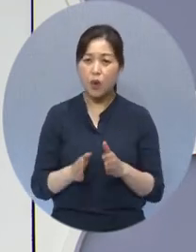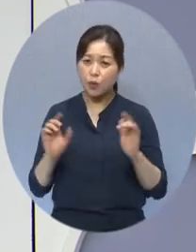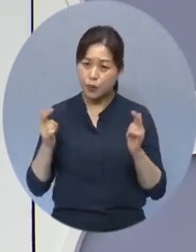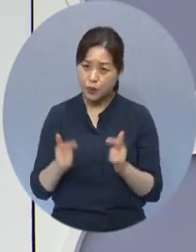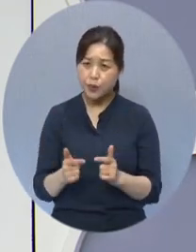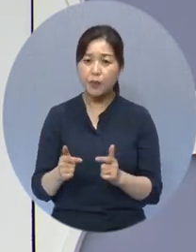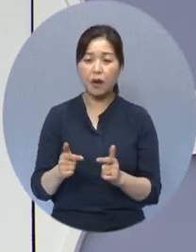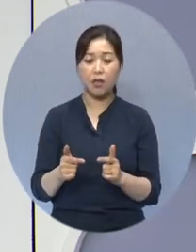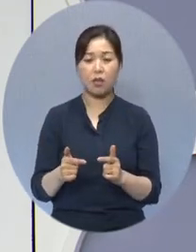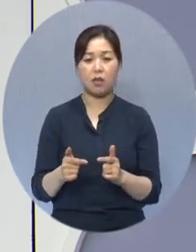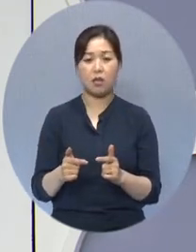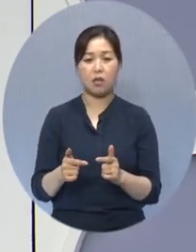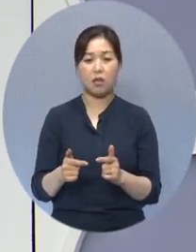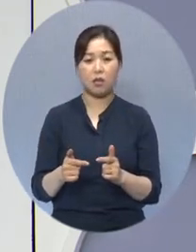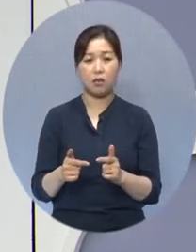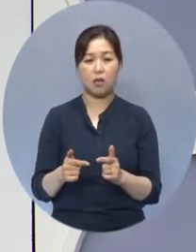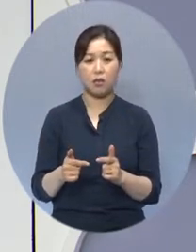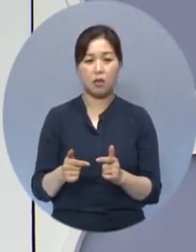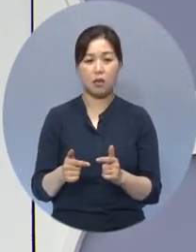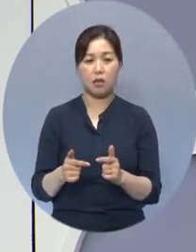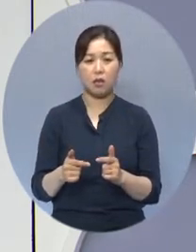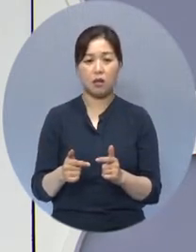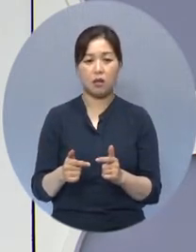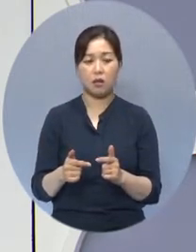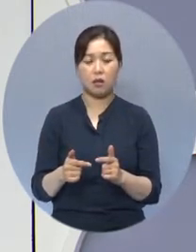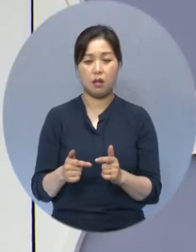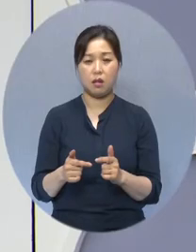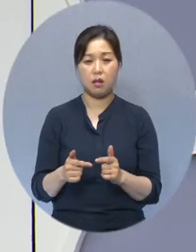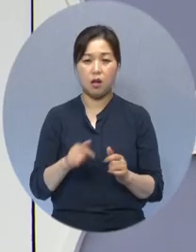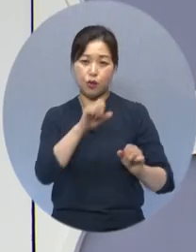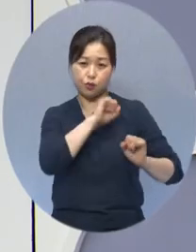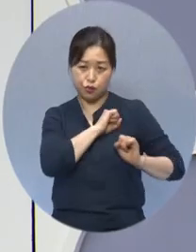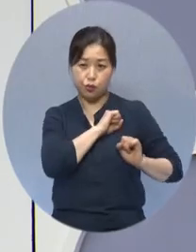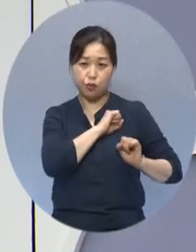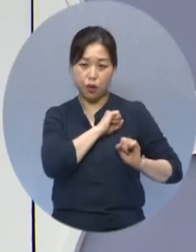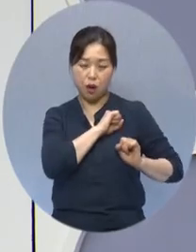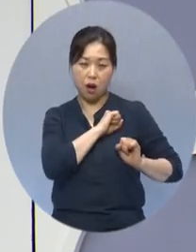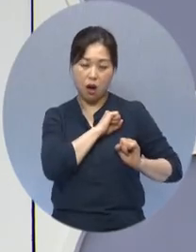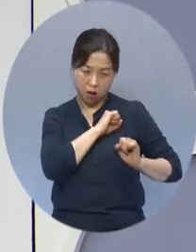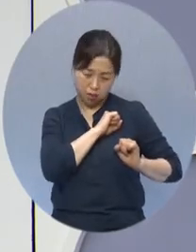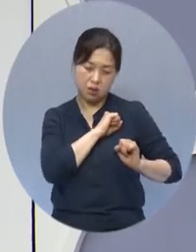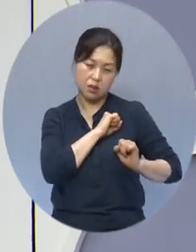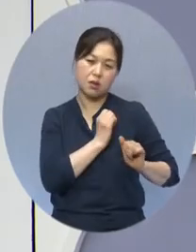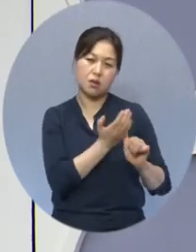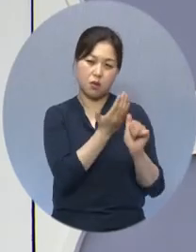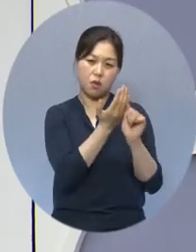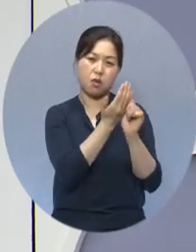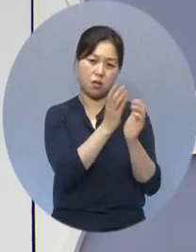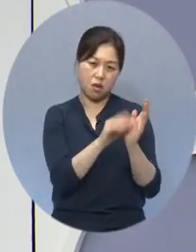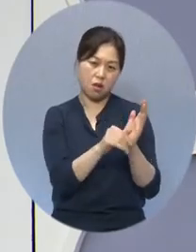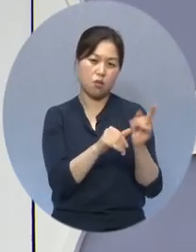이제 우리 양병을 하는데도 대단히 어려움이 그렇죠. 있는데요.